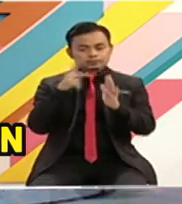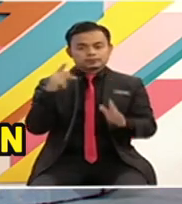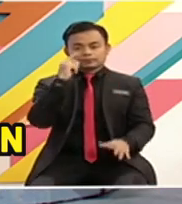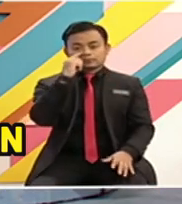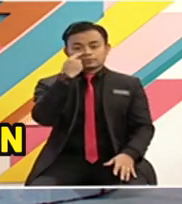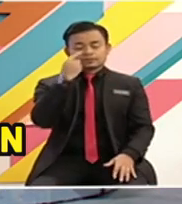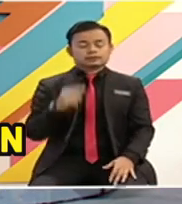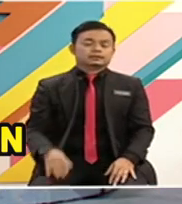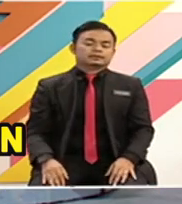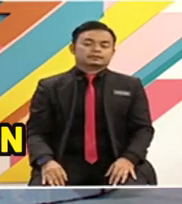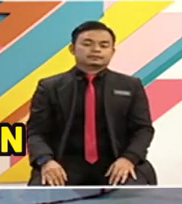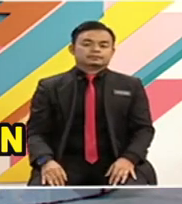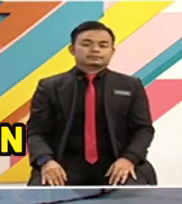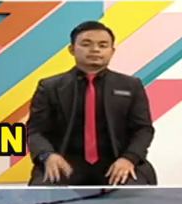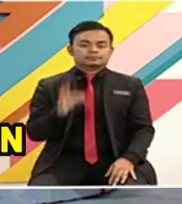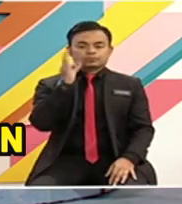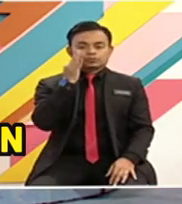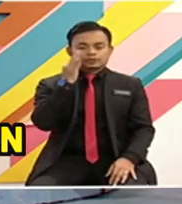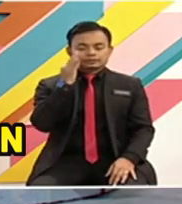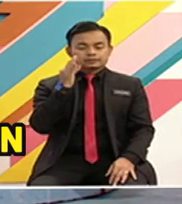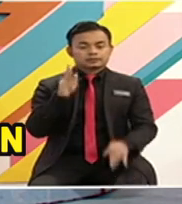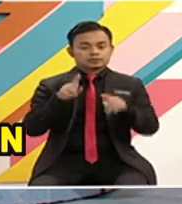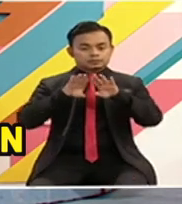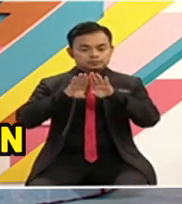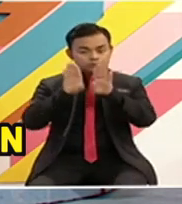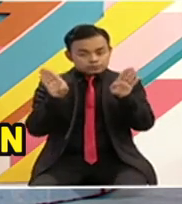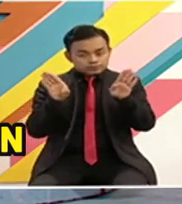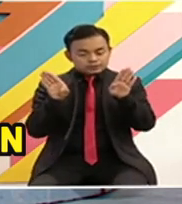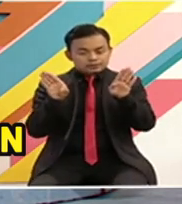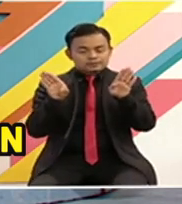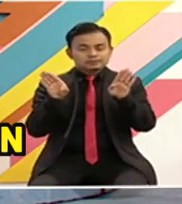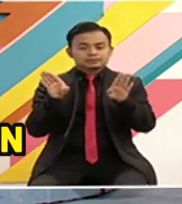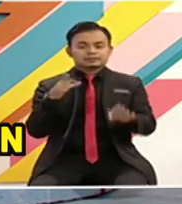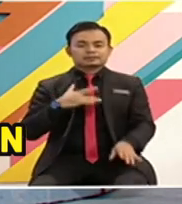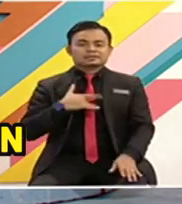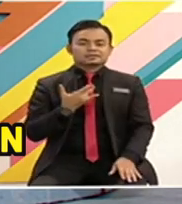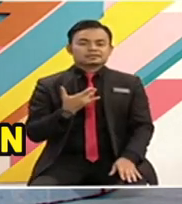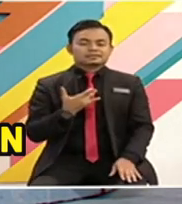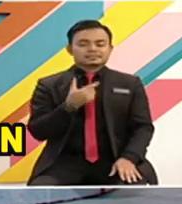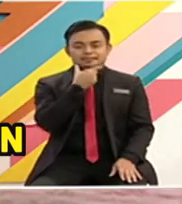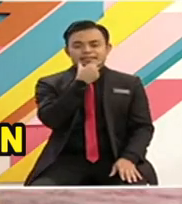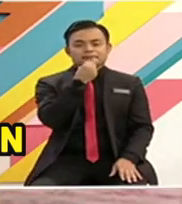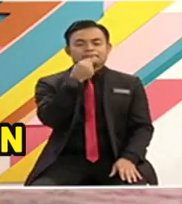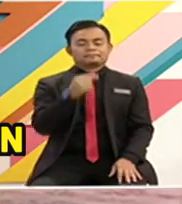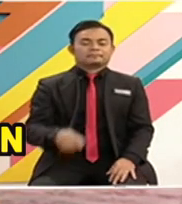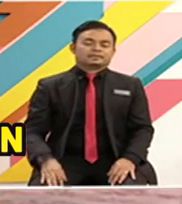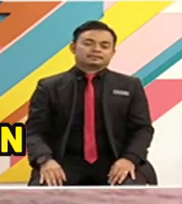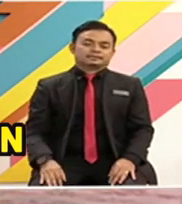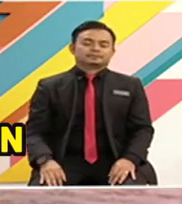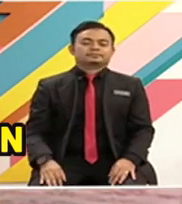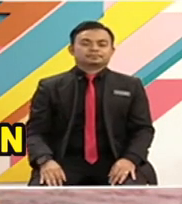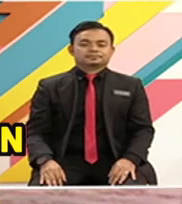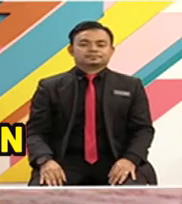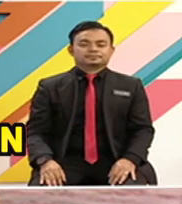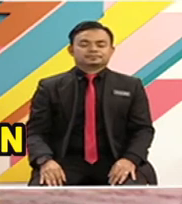manggis nih gitu Buka dalamnya baru nampak lu baru beli Rezky mesin tidak mungkin Coba di luarnya tidak begitu menariknya